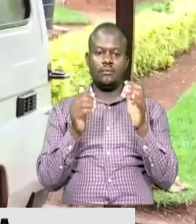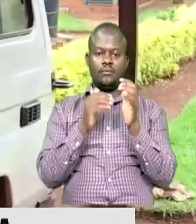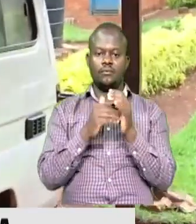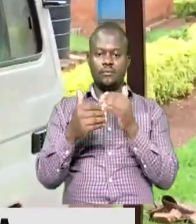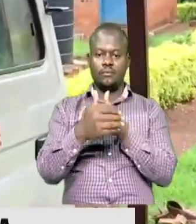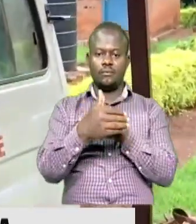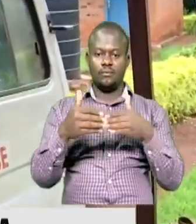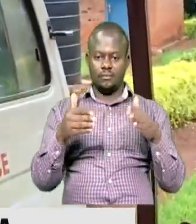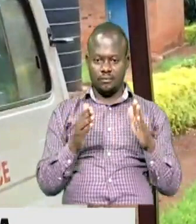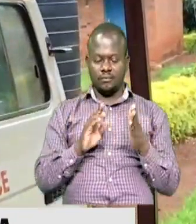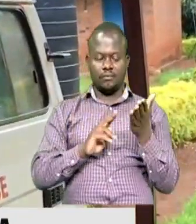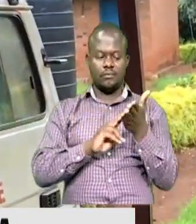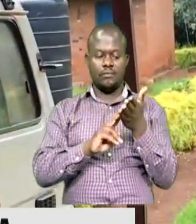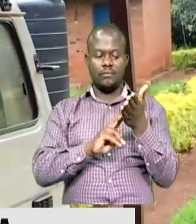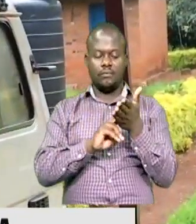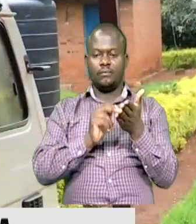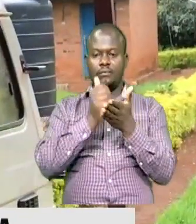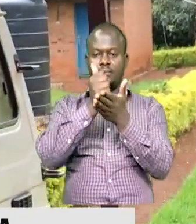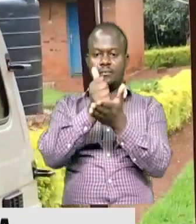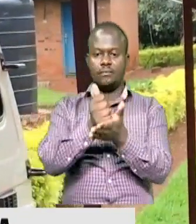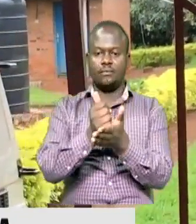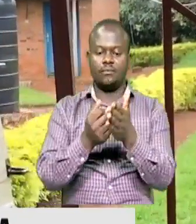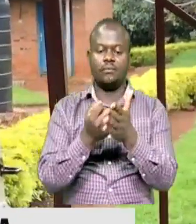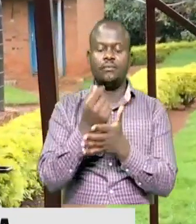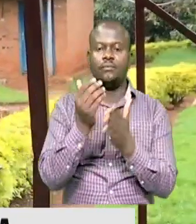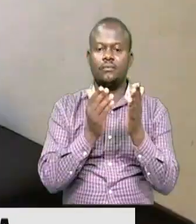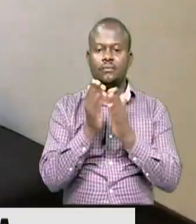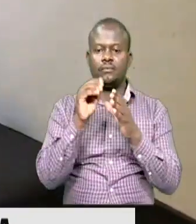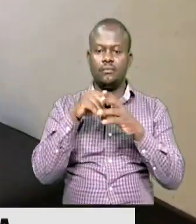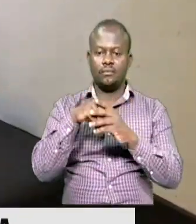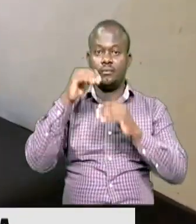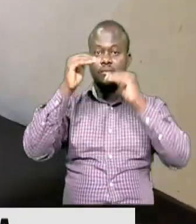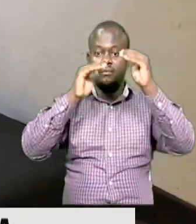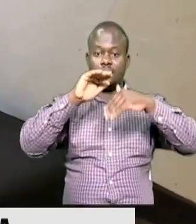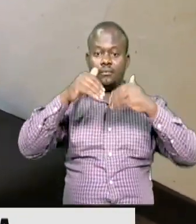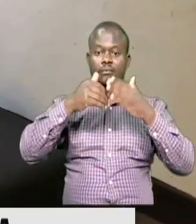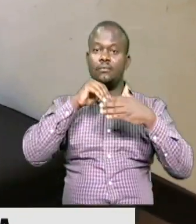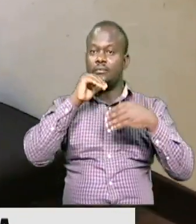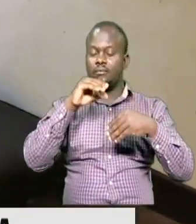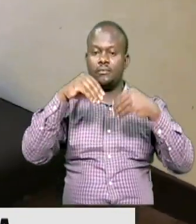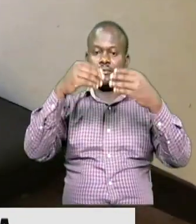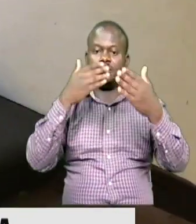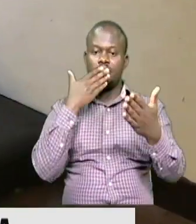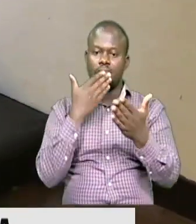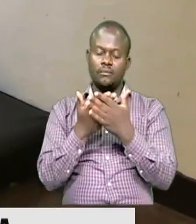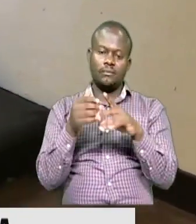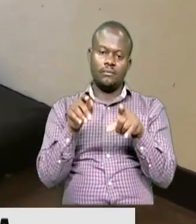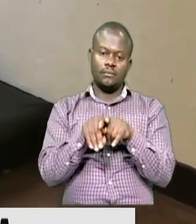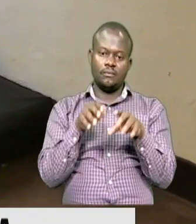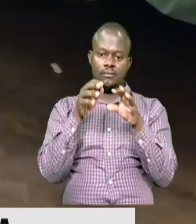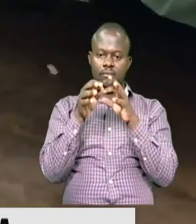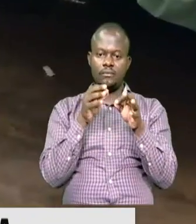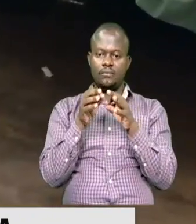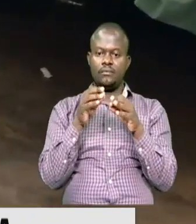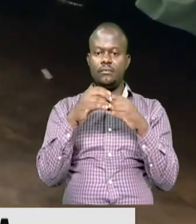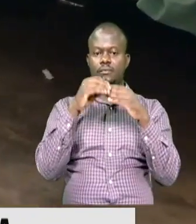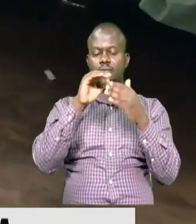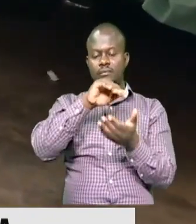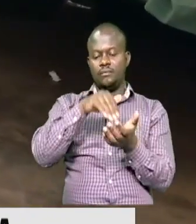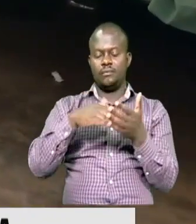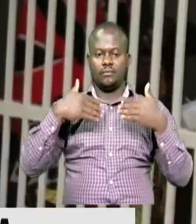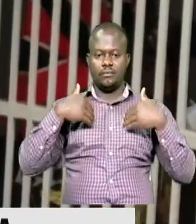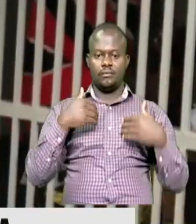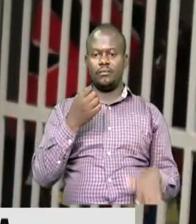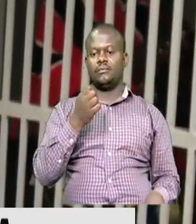ibyumba byabaye byifashishijwe bikaba bituma serivisi zo muri urwo rwego zidatangwa neza, nk'uko bisobanurwa n'umuyobozi w'iki kigo nderabuzima